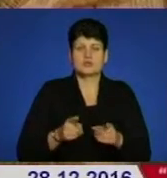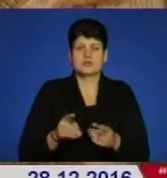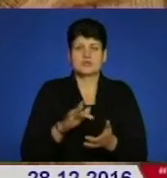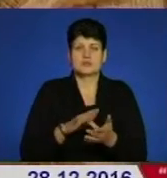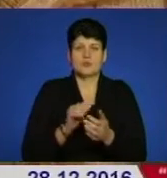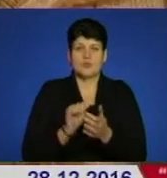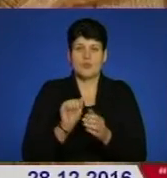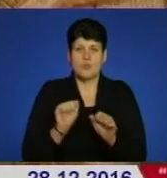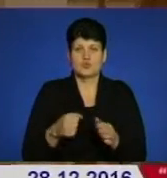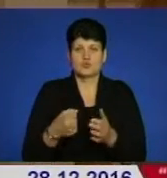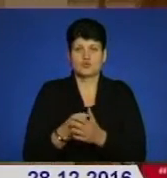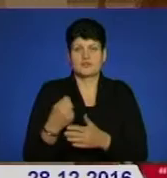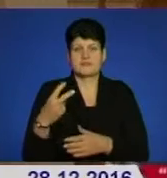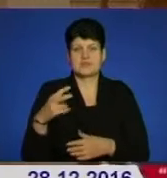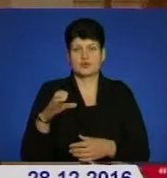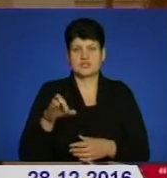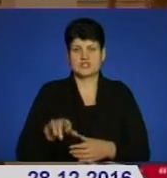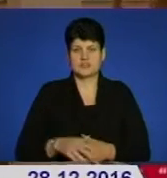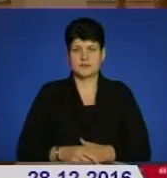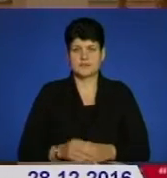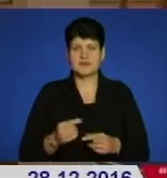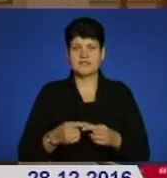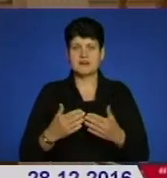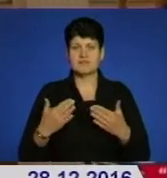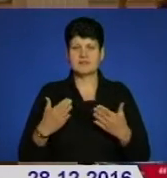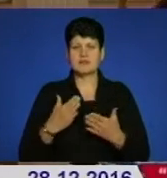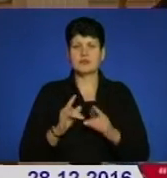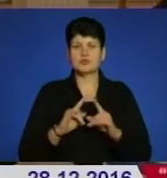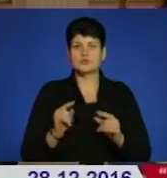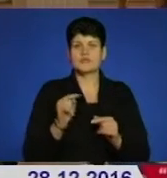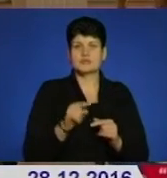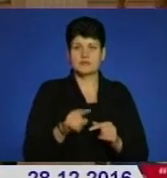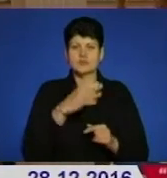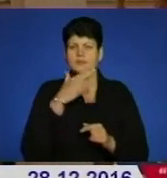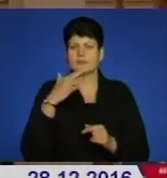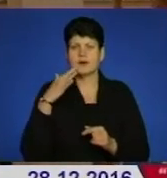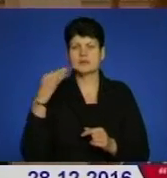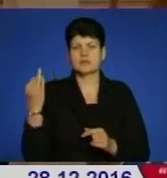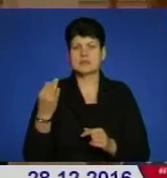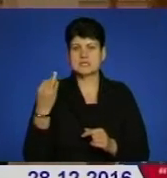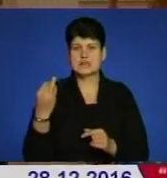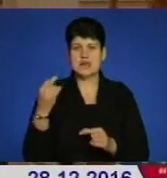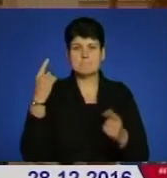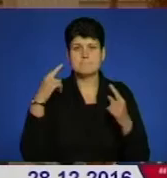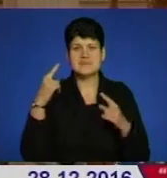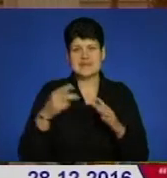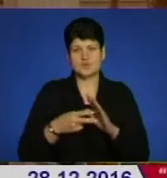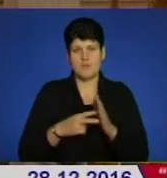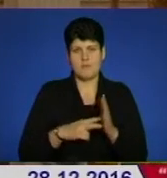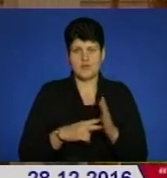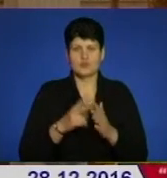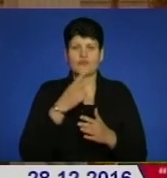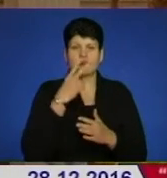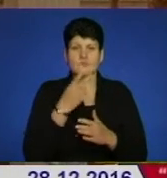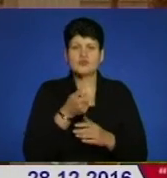до 20 січня. Цьогорічна виставка особлива тим, що дуже багато цікавинок саме з мистецького плану. Ви